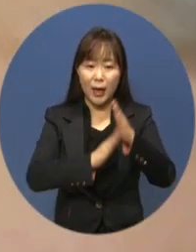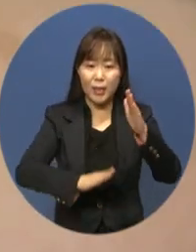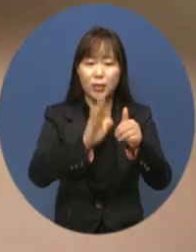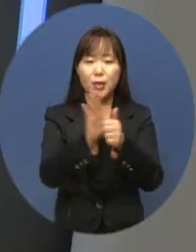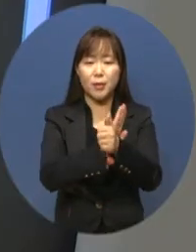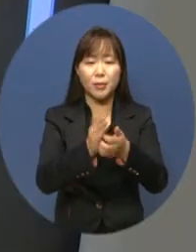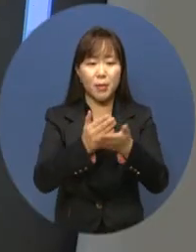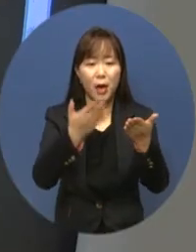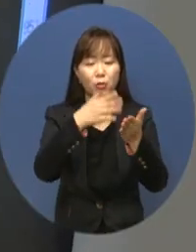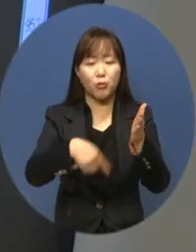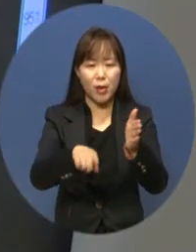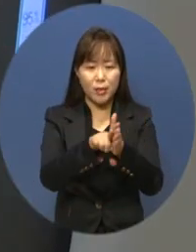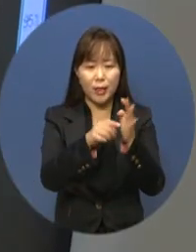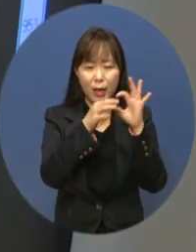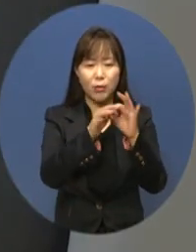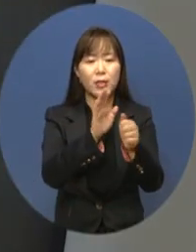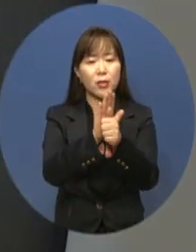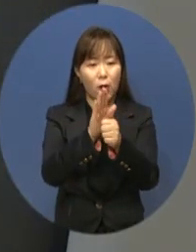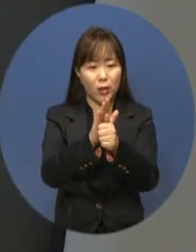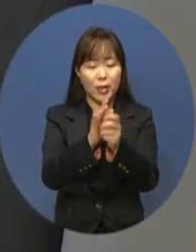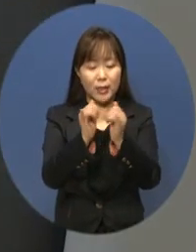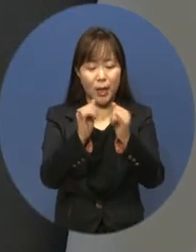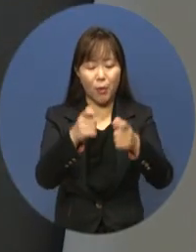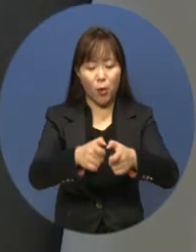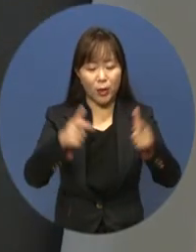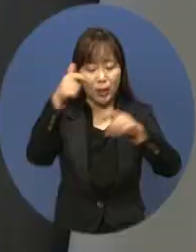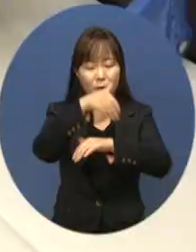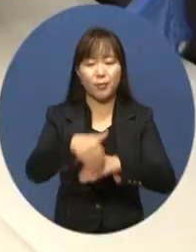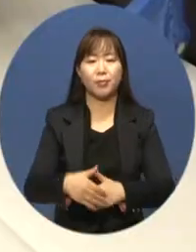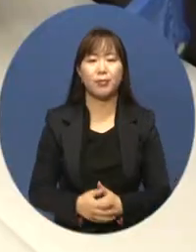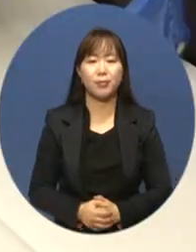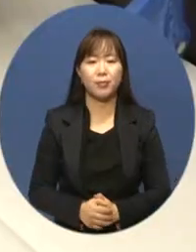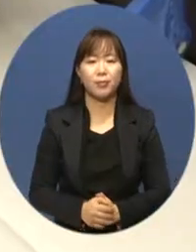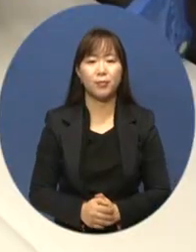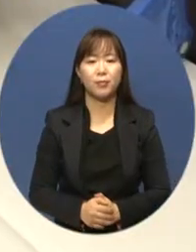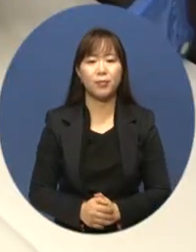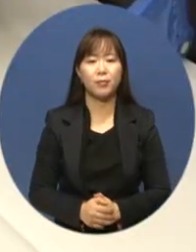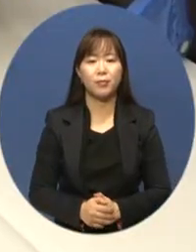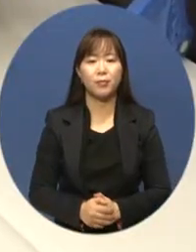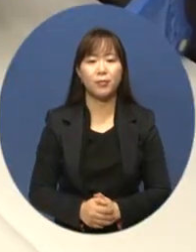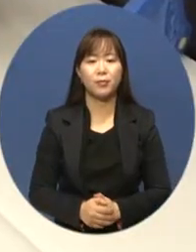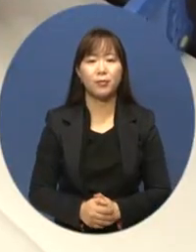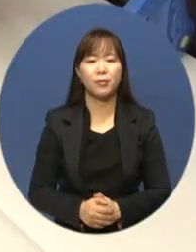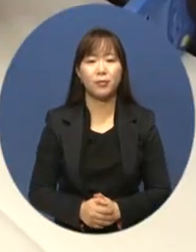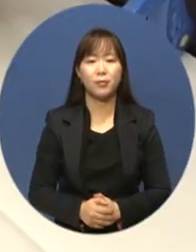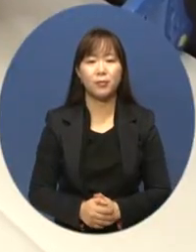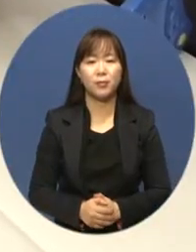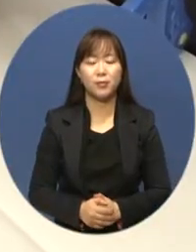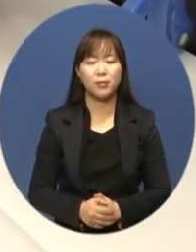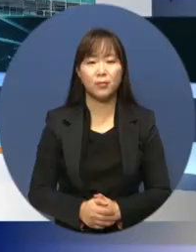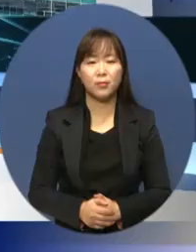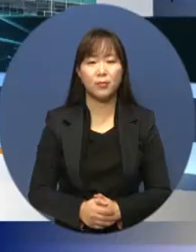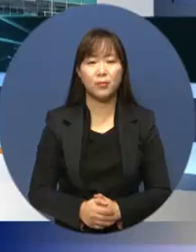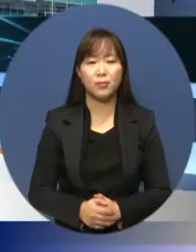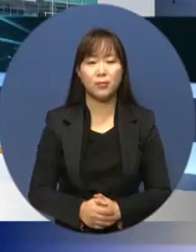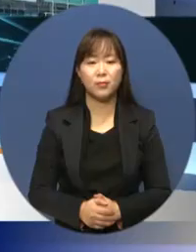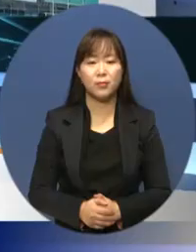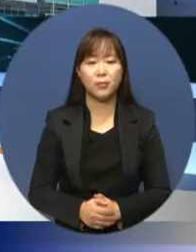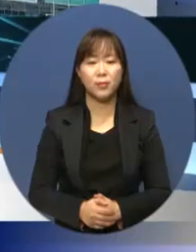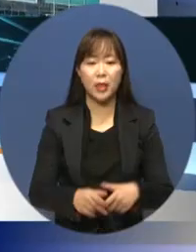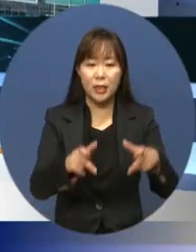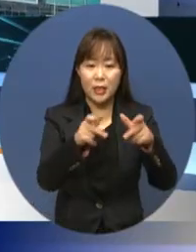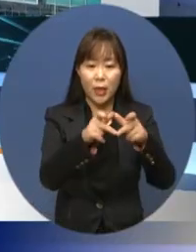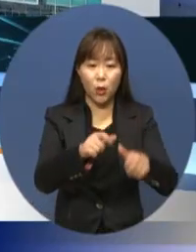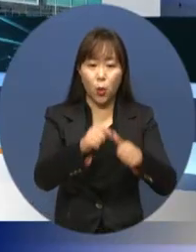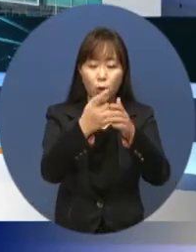수 있도록 계속해서 지원 대상을 확대할 방침입니다. 복지TV 뉴스 박성용입니다.